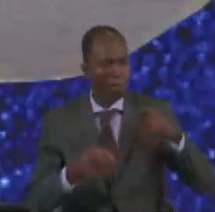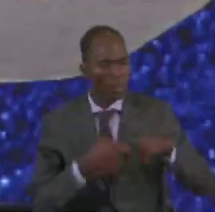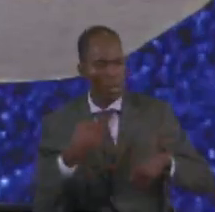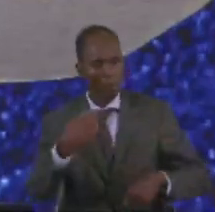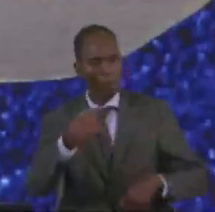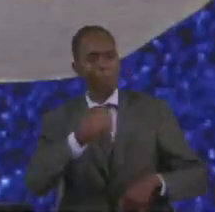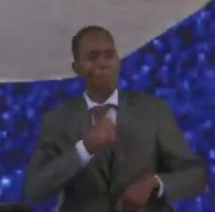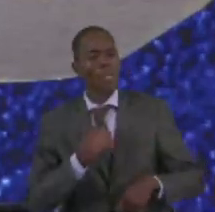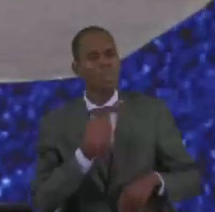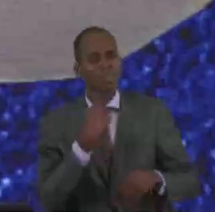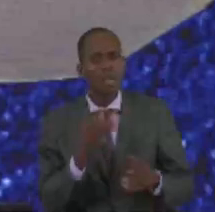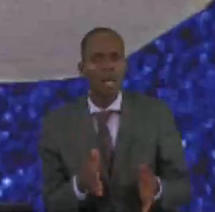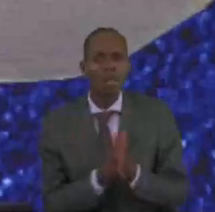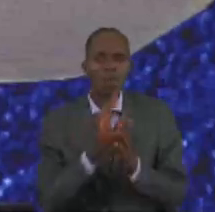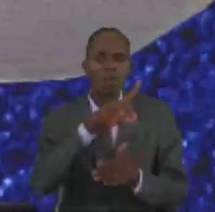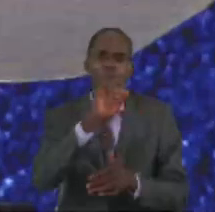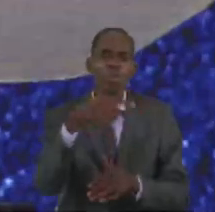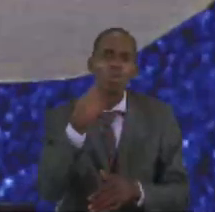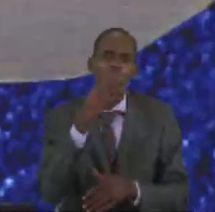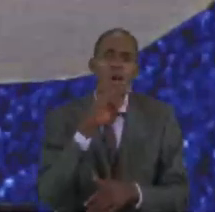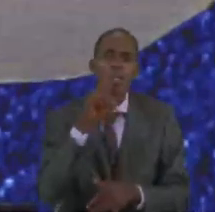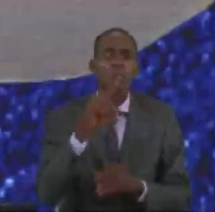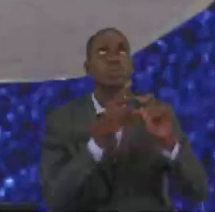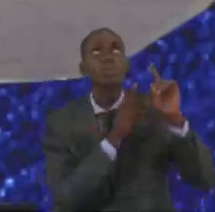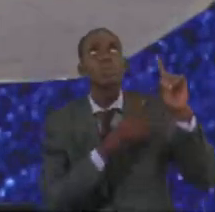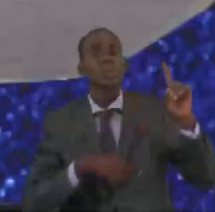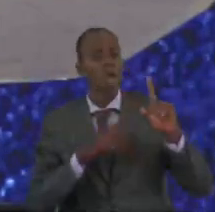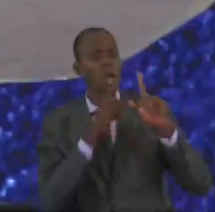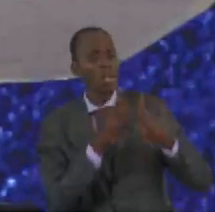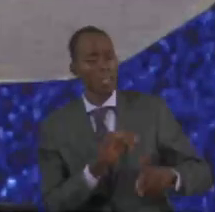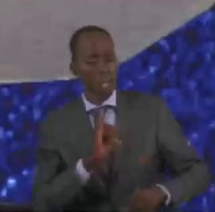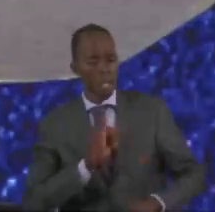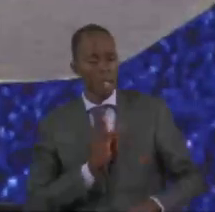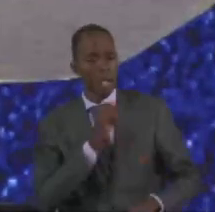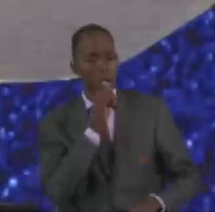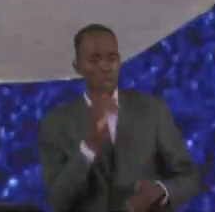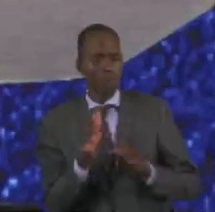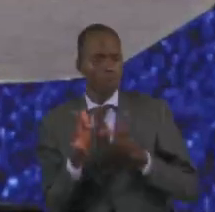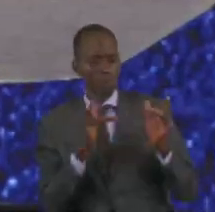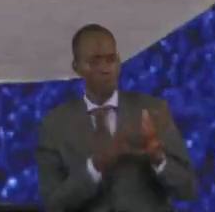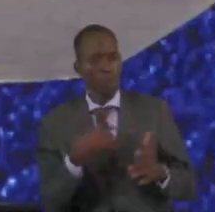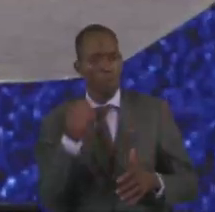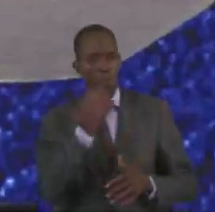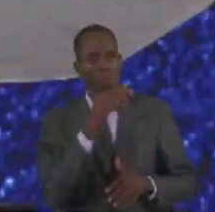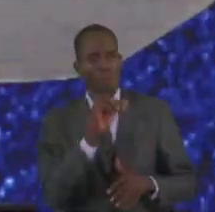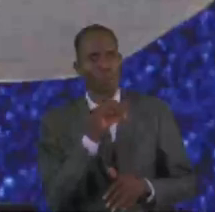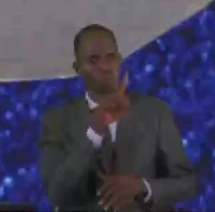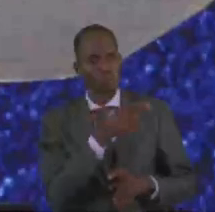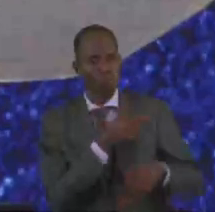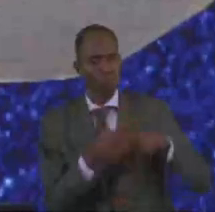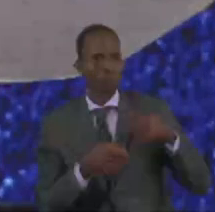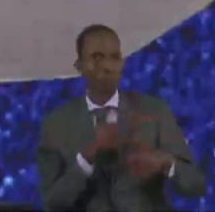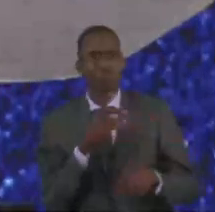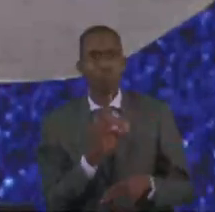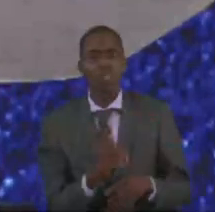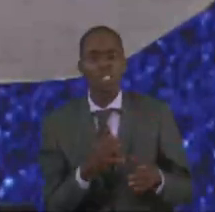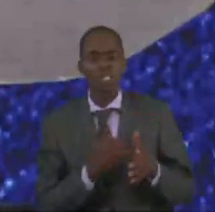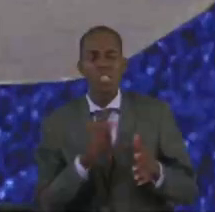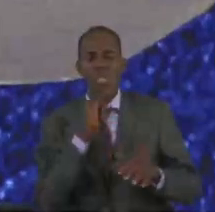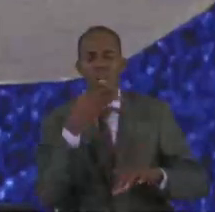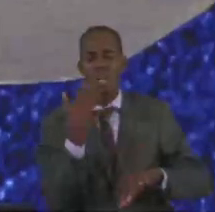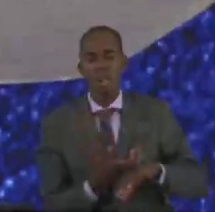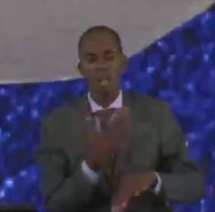pourquoi me persécutes-tu ? » Il a dit, « Qui es-tu, Seigneur ?» Le Seigneur lui a dit, « Je suis Jésus que tu